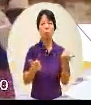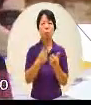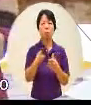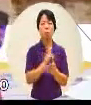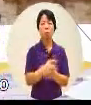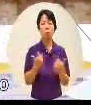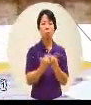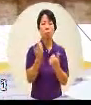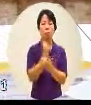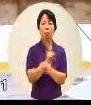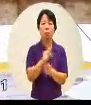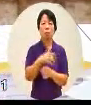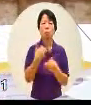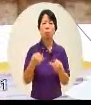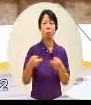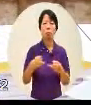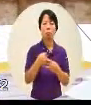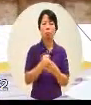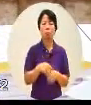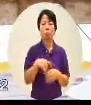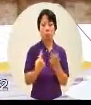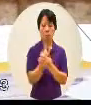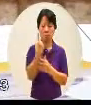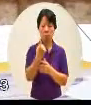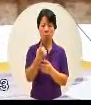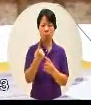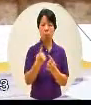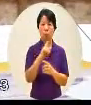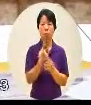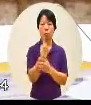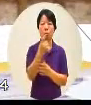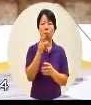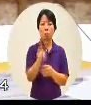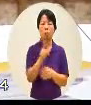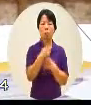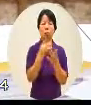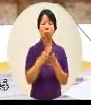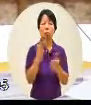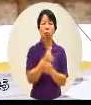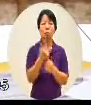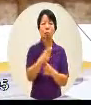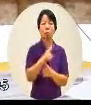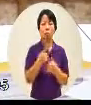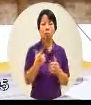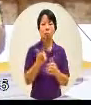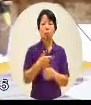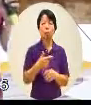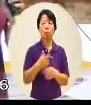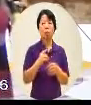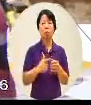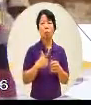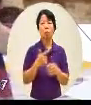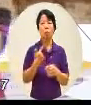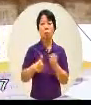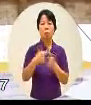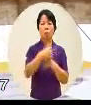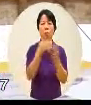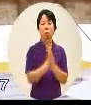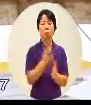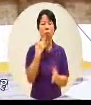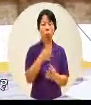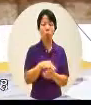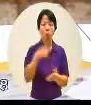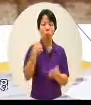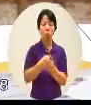会考的成绩单科哦，单科总分才6分呢，单科总分才6分，但是你的志愿我只填唔